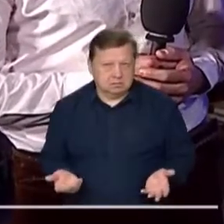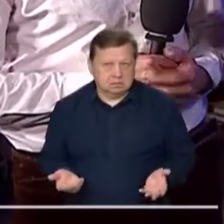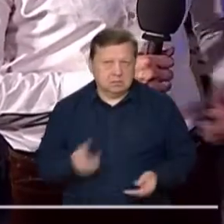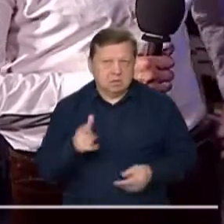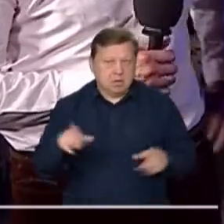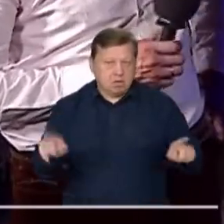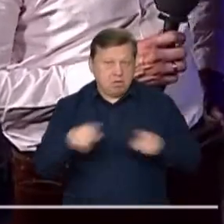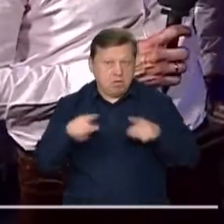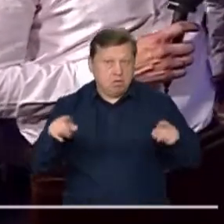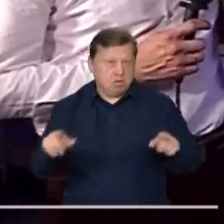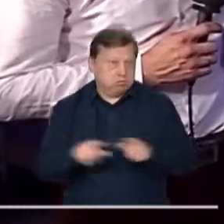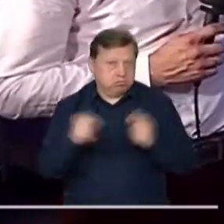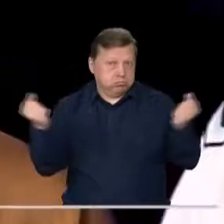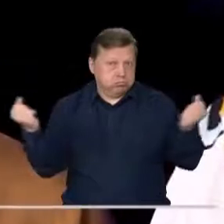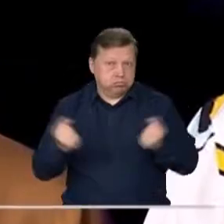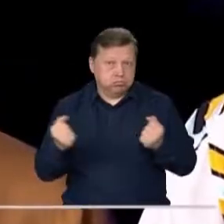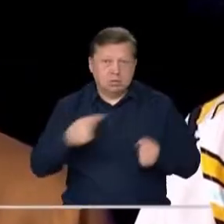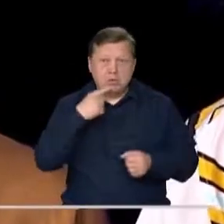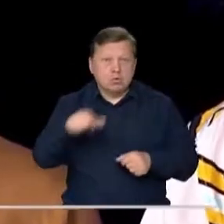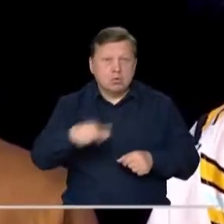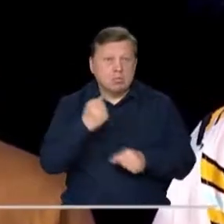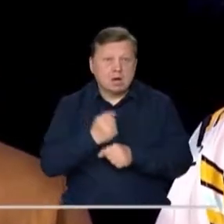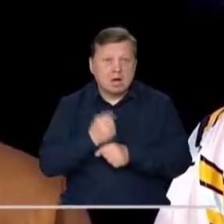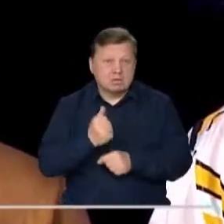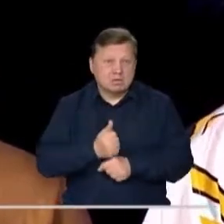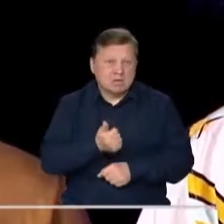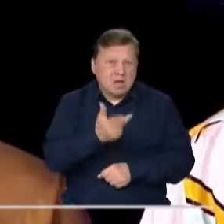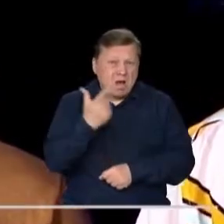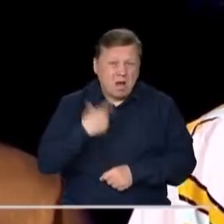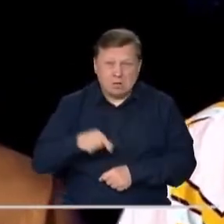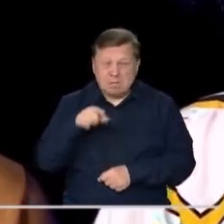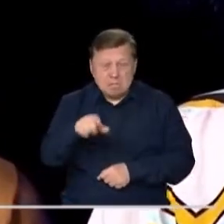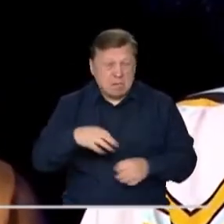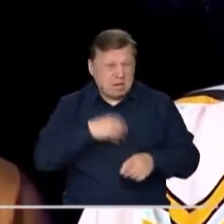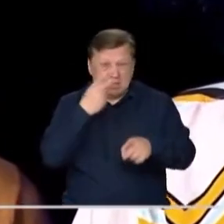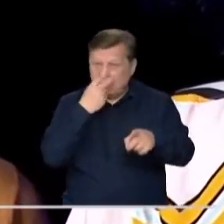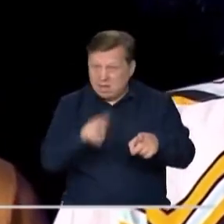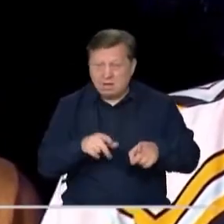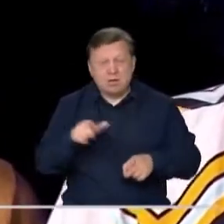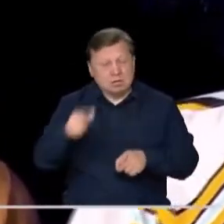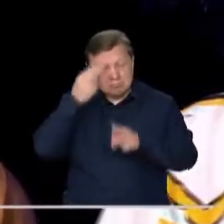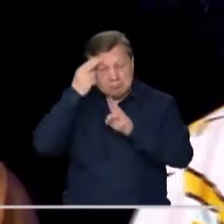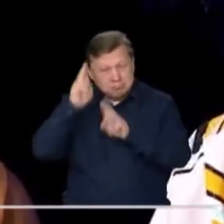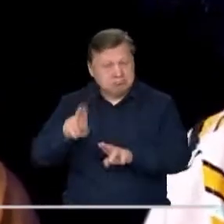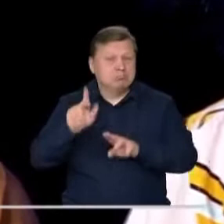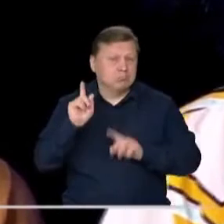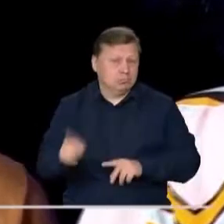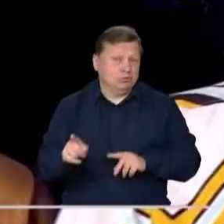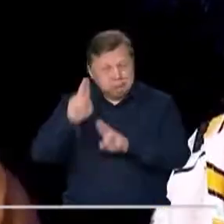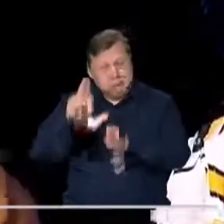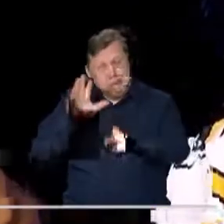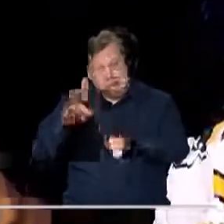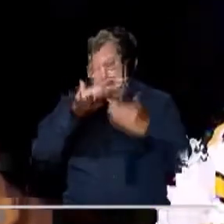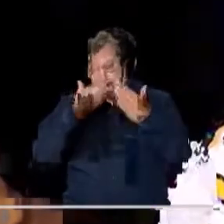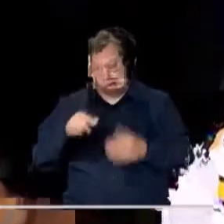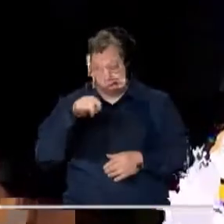dzisiaj, z tak dużym wydarzeniem. Tak. Jest po prostu setki osób, które pracują. Państwo ich nie widzicie i trzeba ich bardzo doceniać, bo dzięki temu